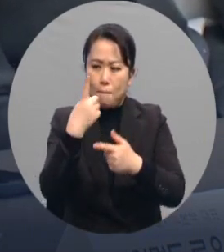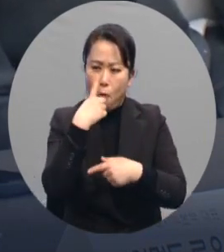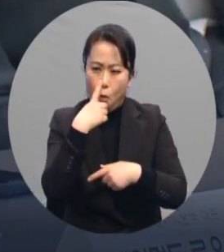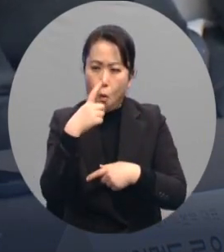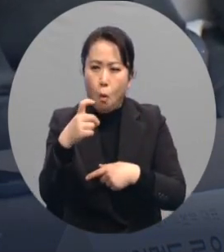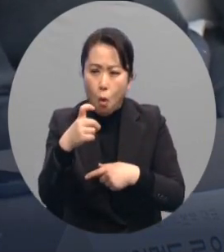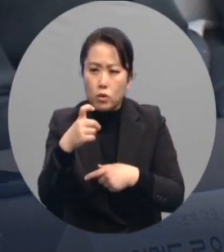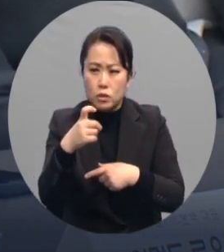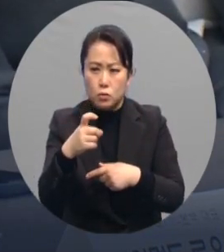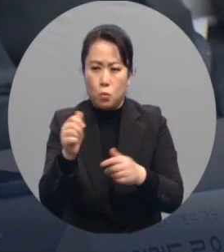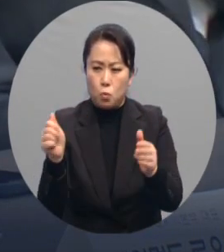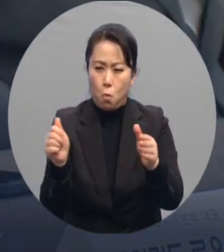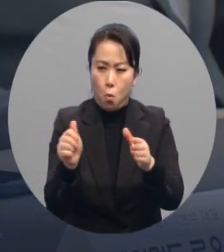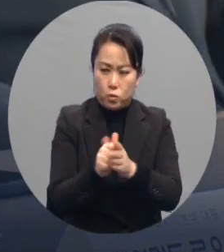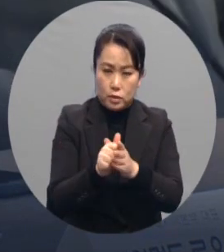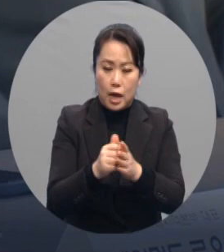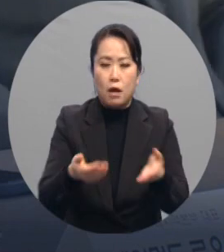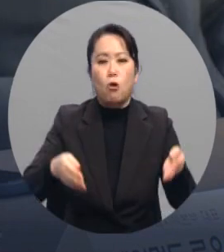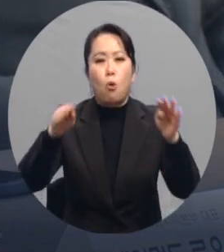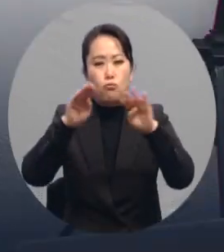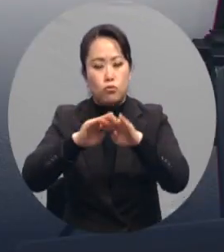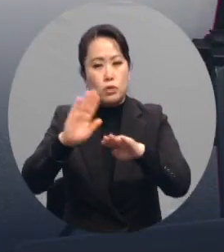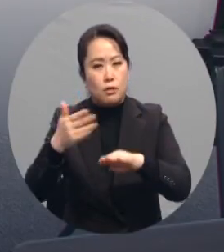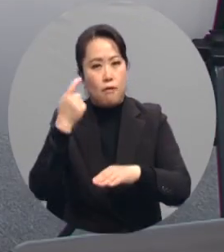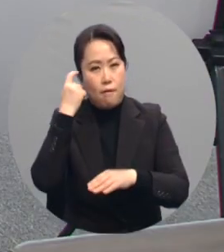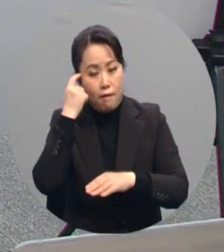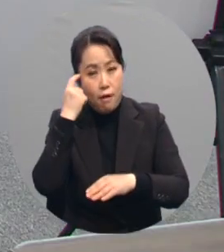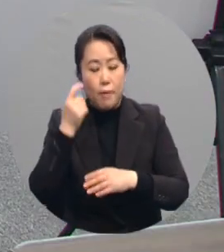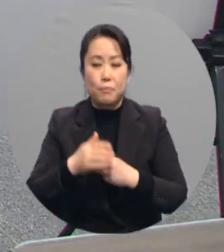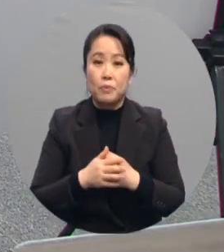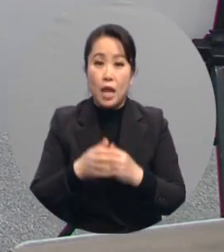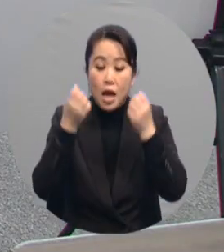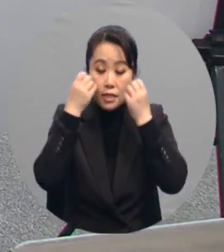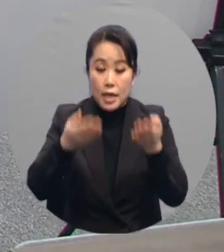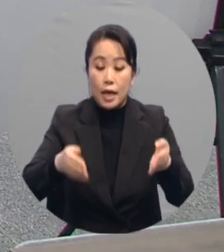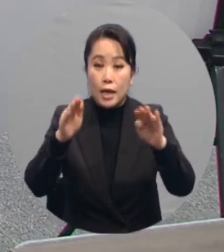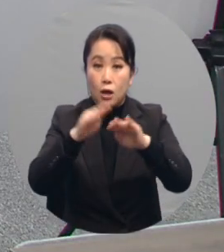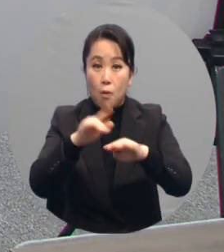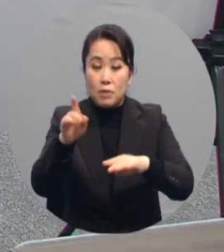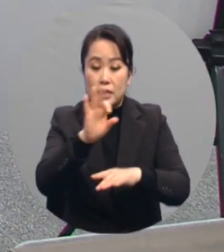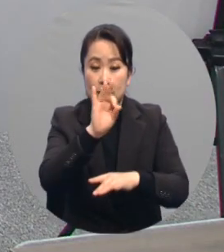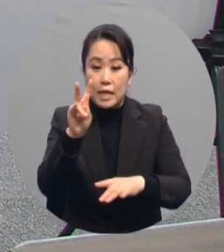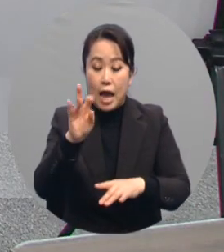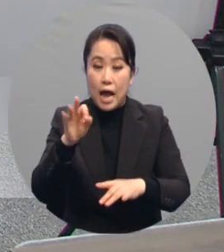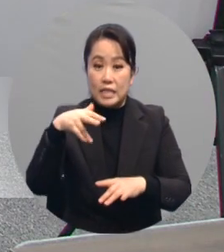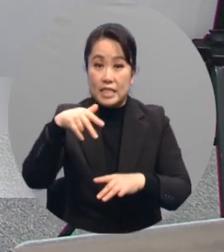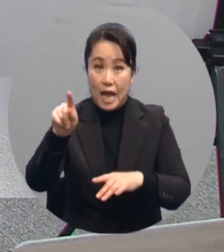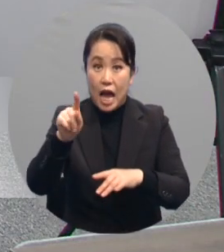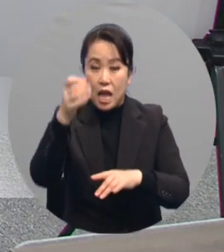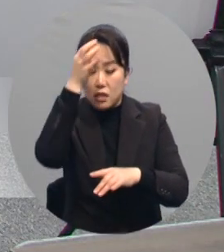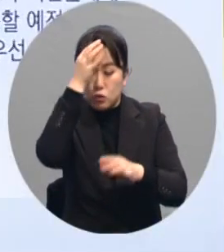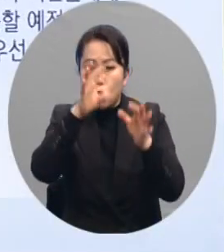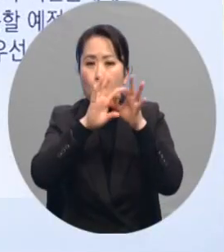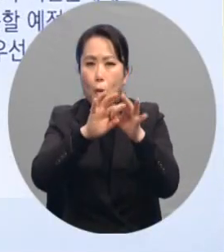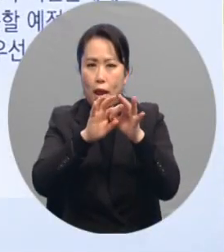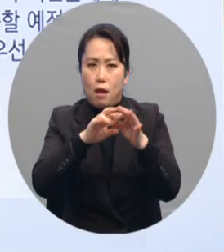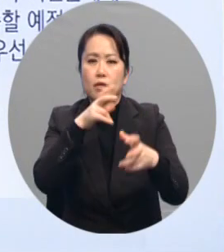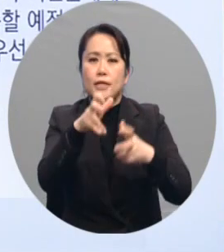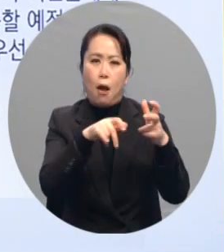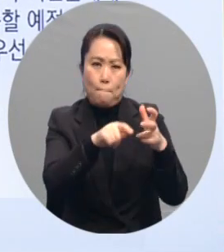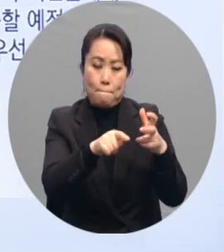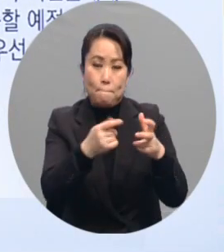defining. And truly unique. 새 건물은 양자기술 관련 사업 공간으로 지어지는데